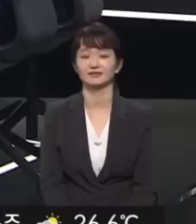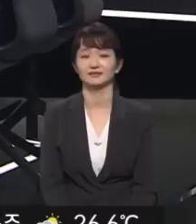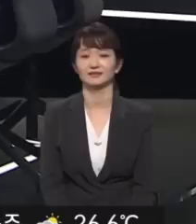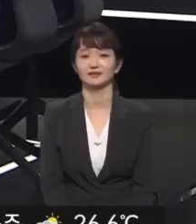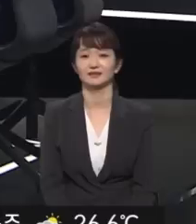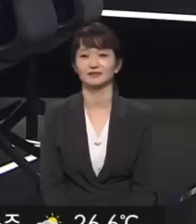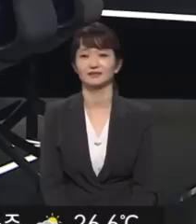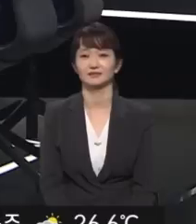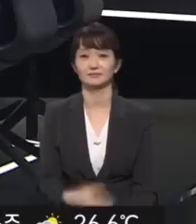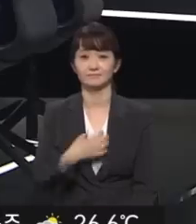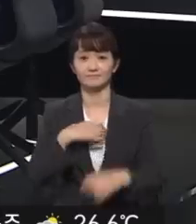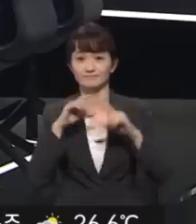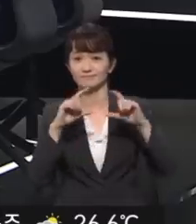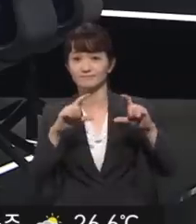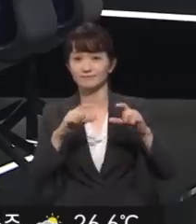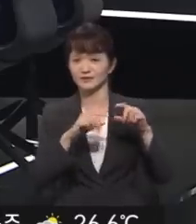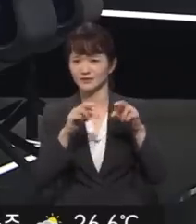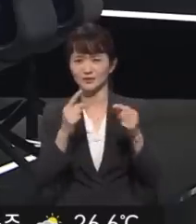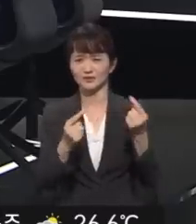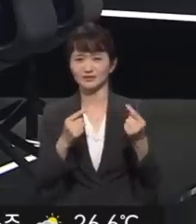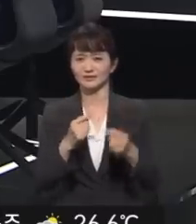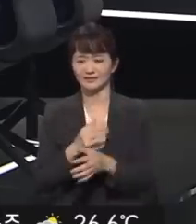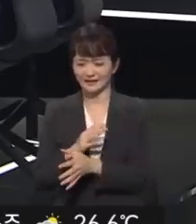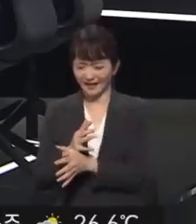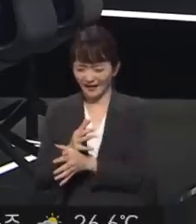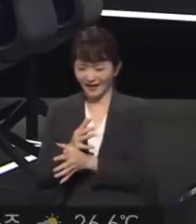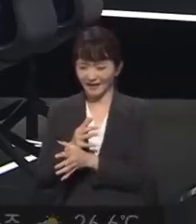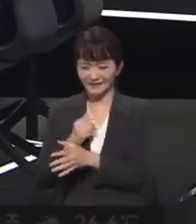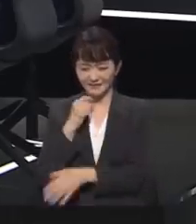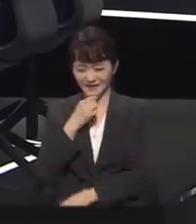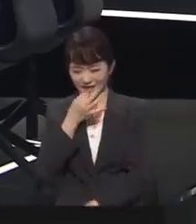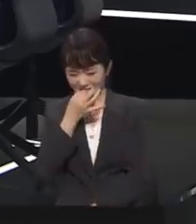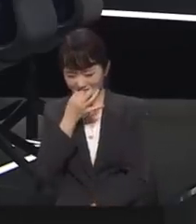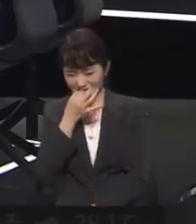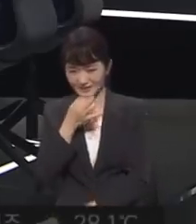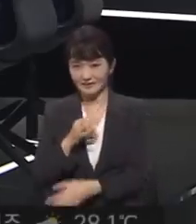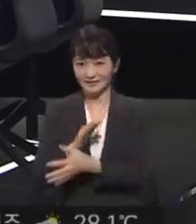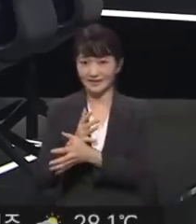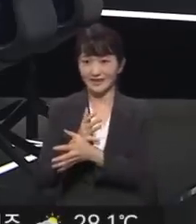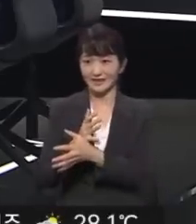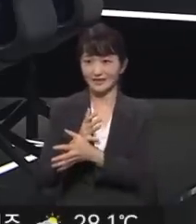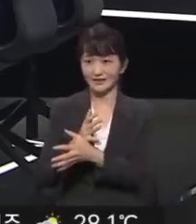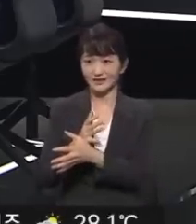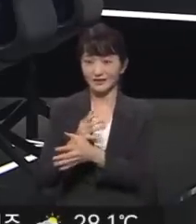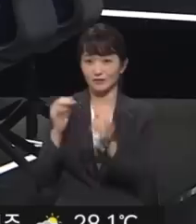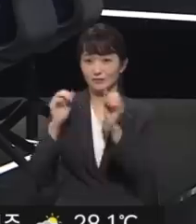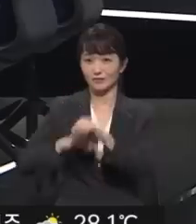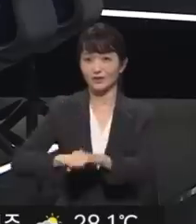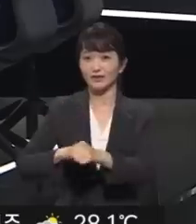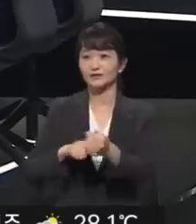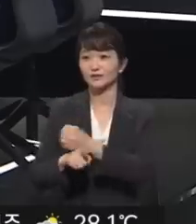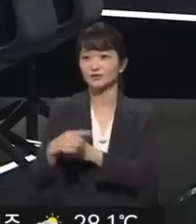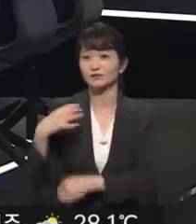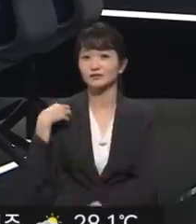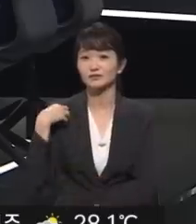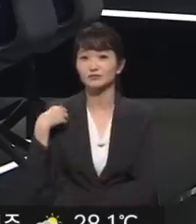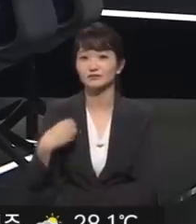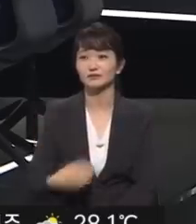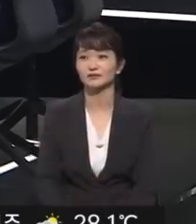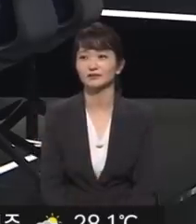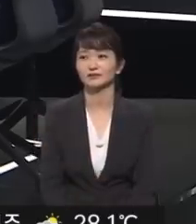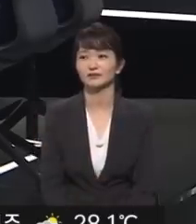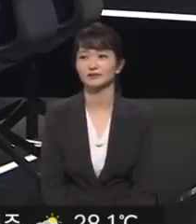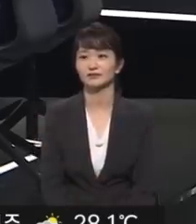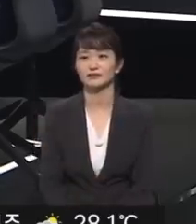경고합니다 토론 보다 개그 욕심 들이 너무 많으세요 개그콘서트 가만히 후 책임지세요 이렇게 응전 주셨습니다